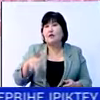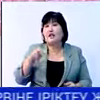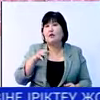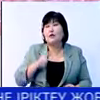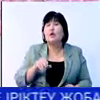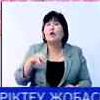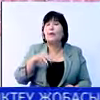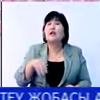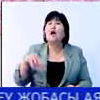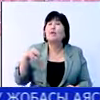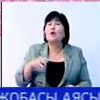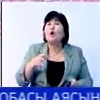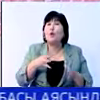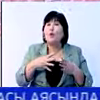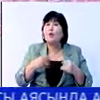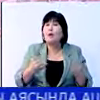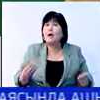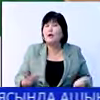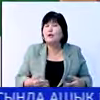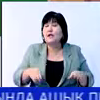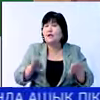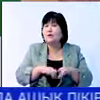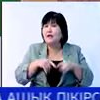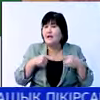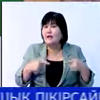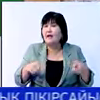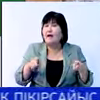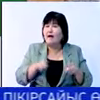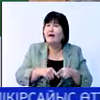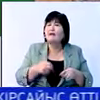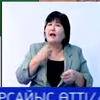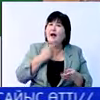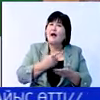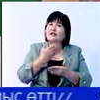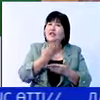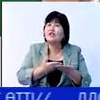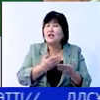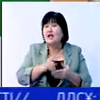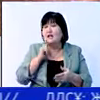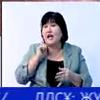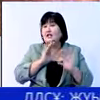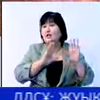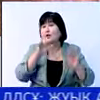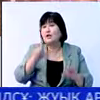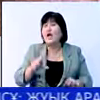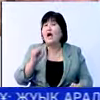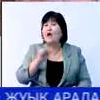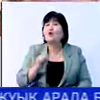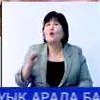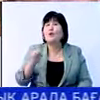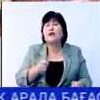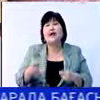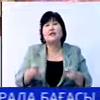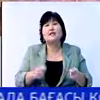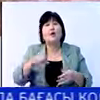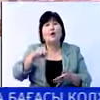драматургі Марк Камулетти отбасылық өмірдің көлеңкелі тұстарын әзілмен астарлап жеткізген. Жас режиссер Ақтөре Оразалының